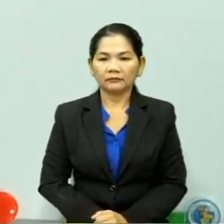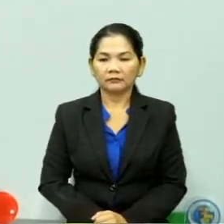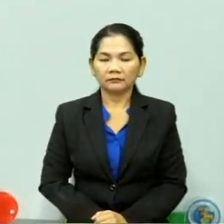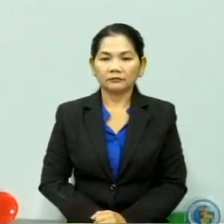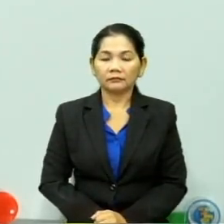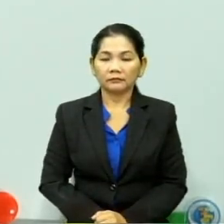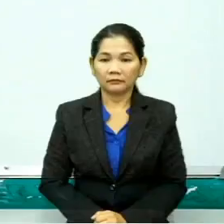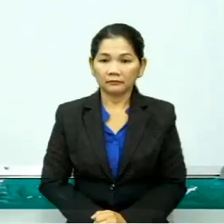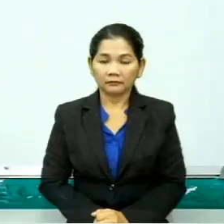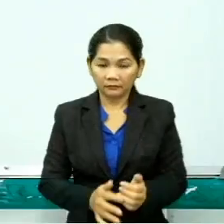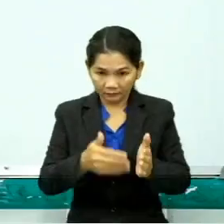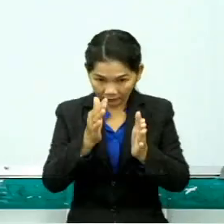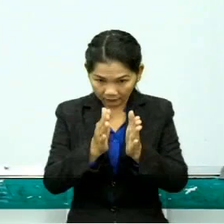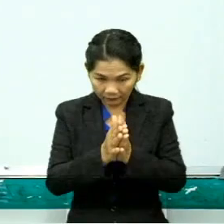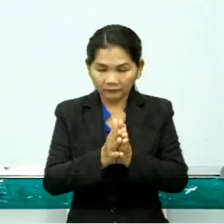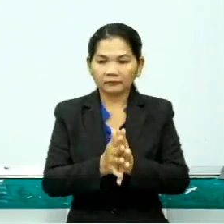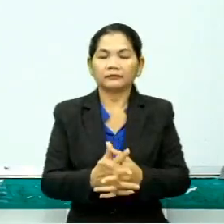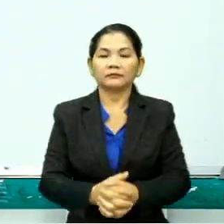Chà ạc con nà con.